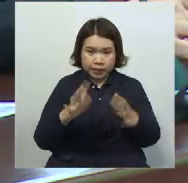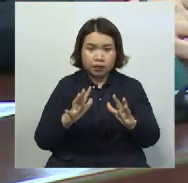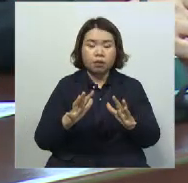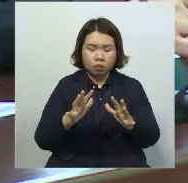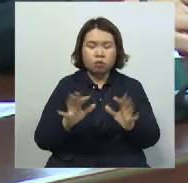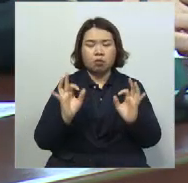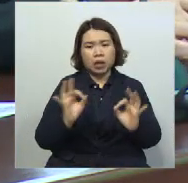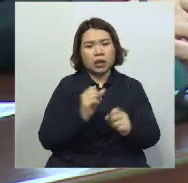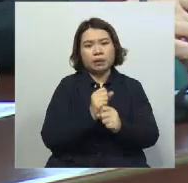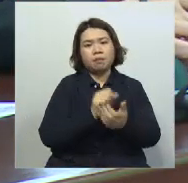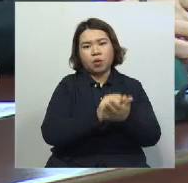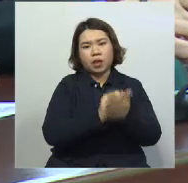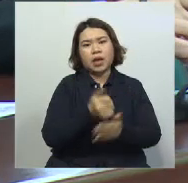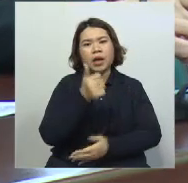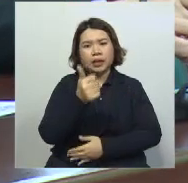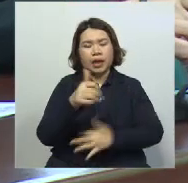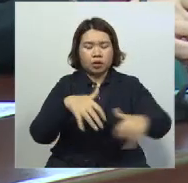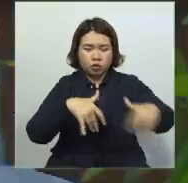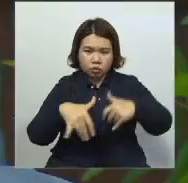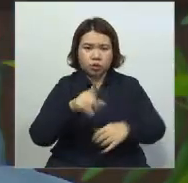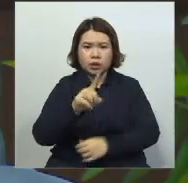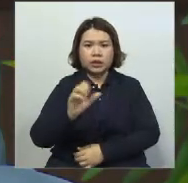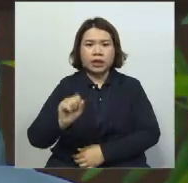ก็จะสามารถให้บริการประชาชนได้กว่า